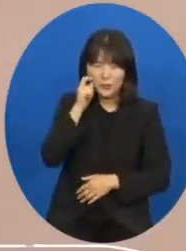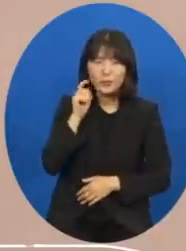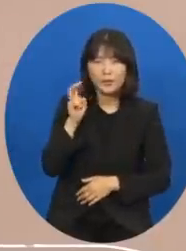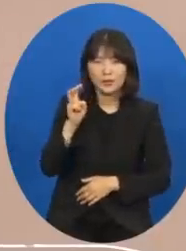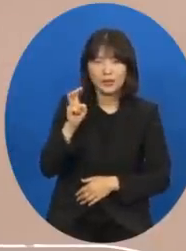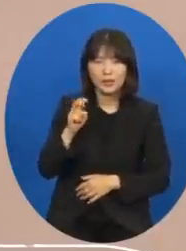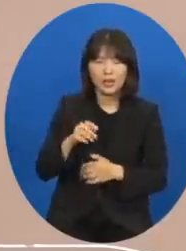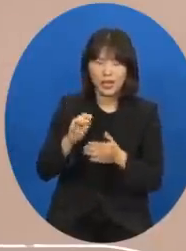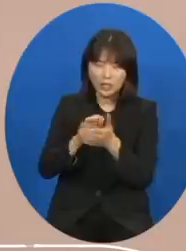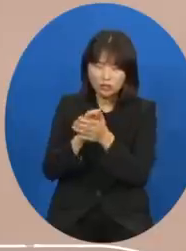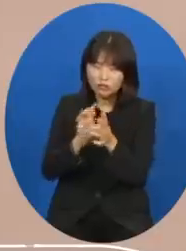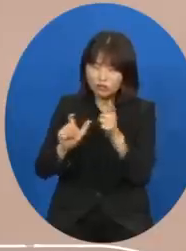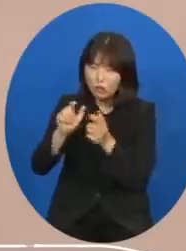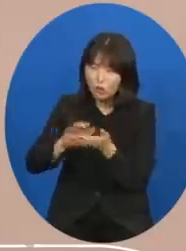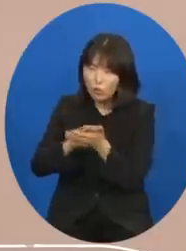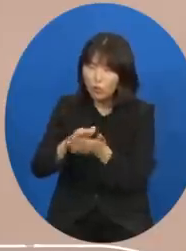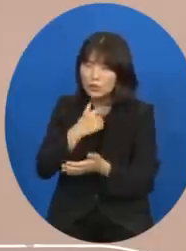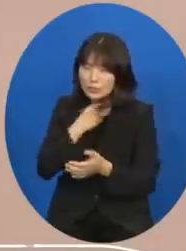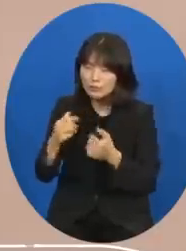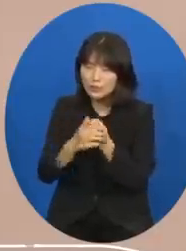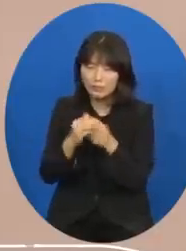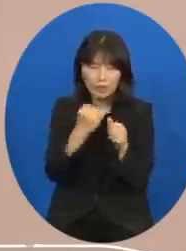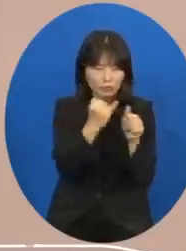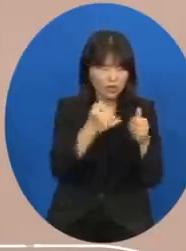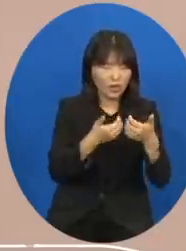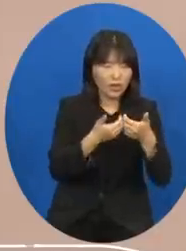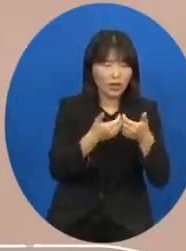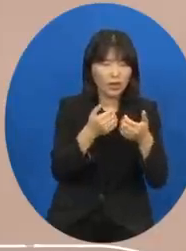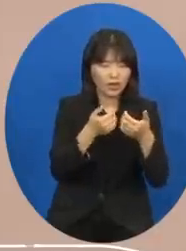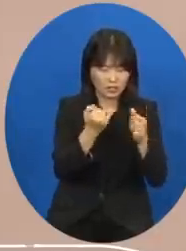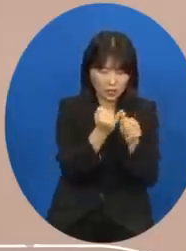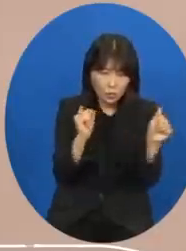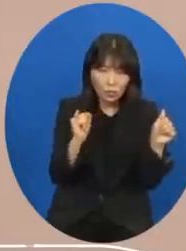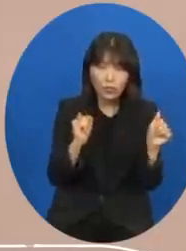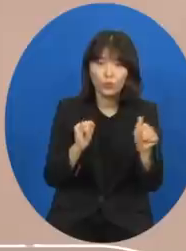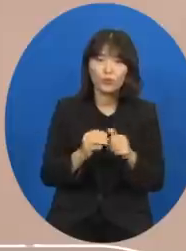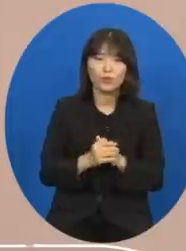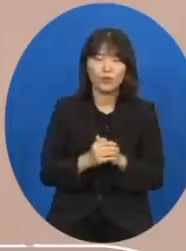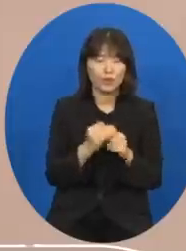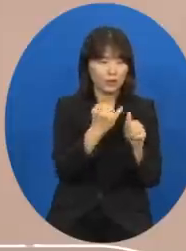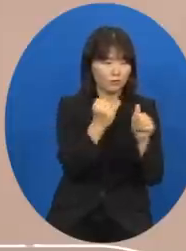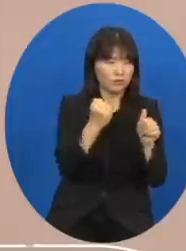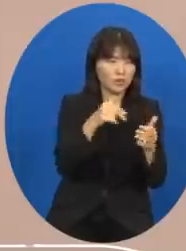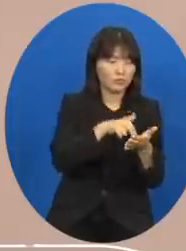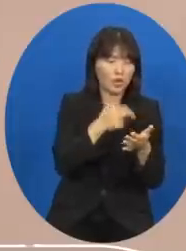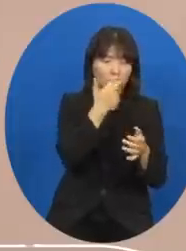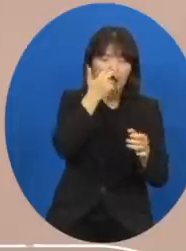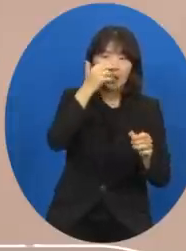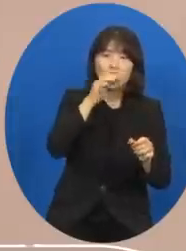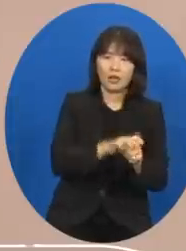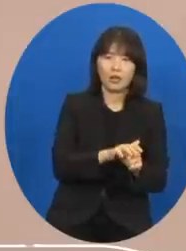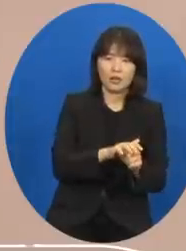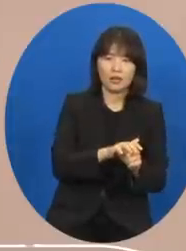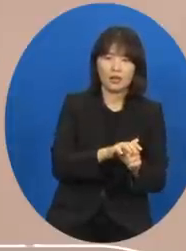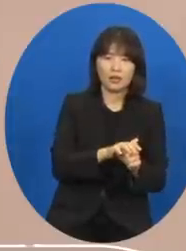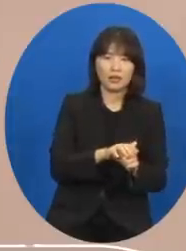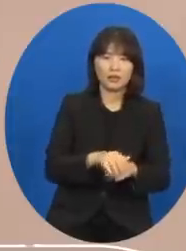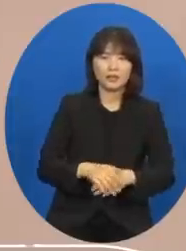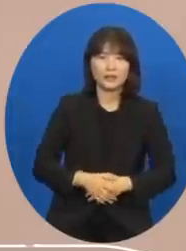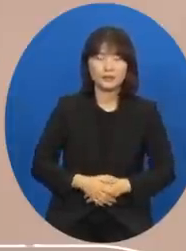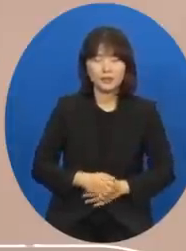놀려고 아내랑 헤어지자는 거죠. 그 아내도 얼마나 기가 막히겠어요.